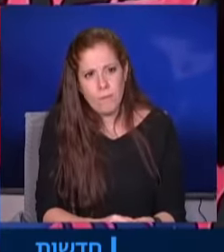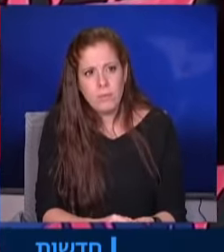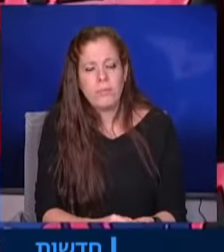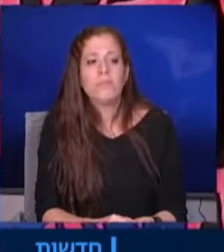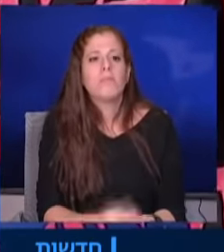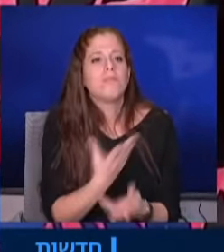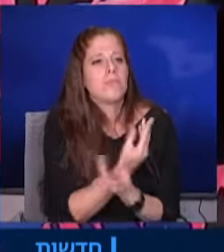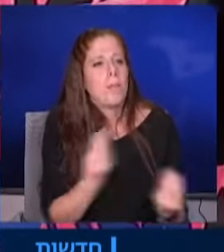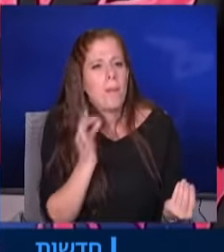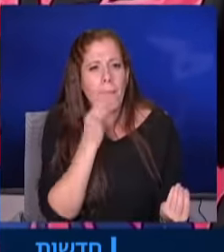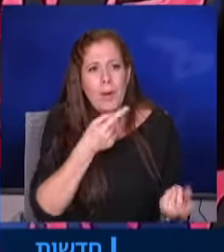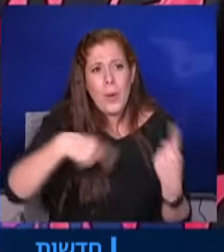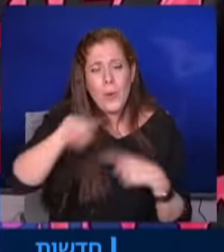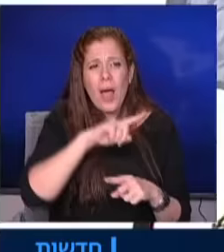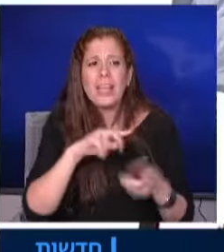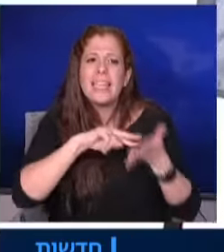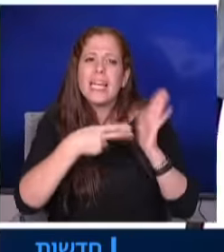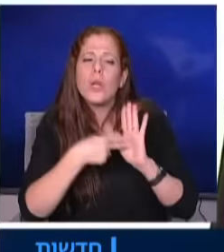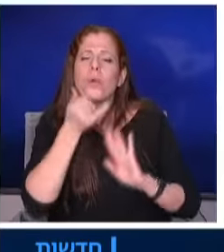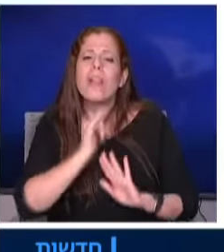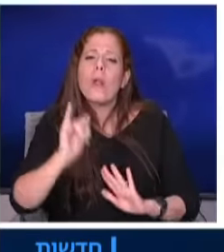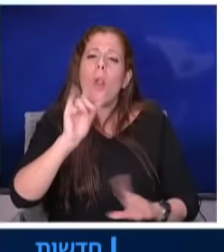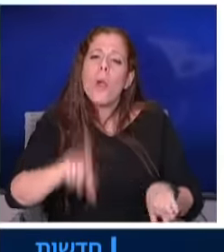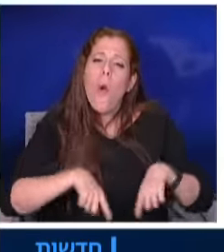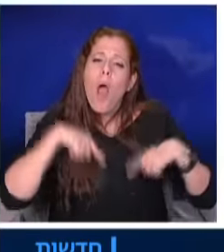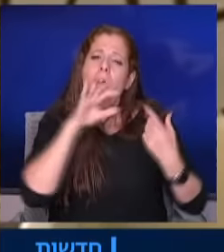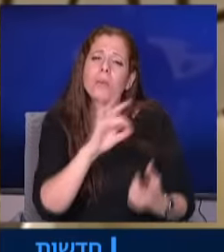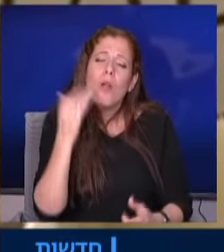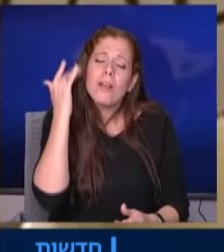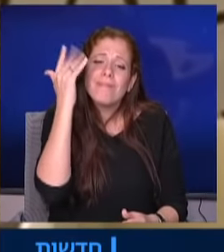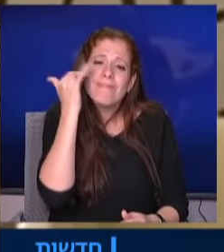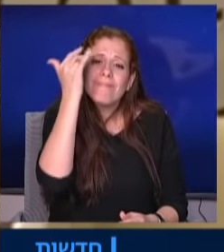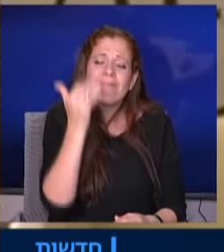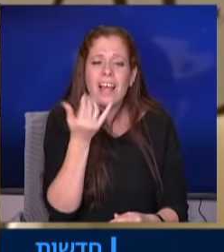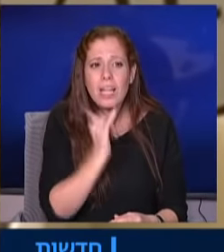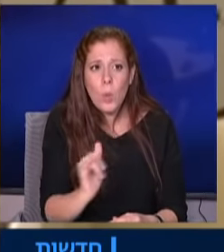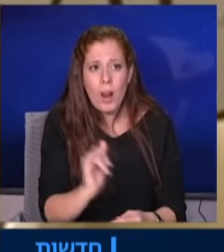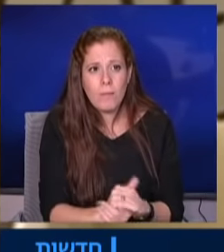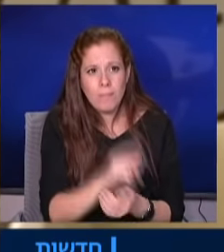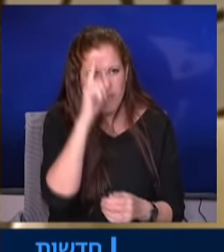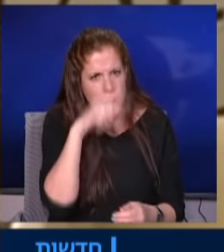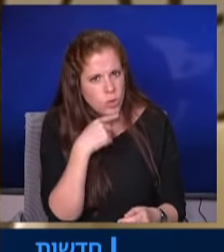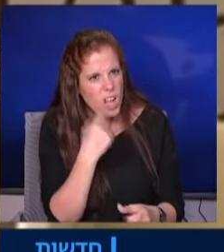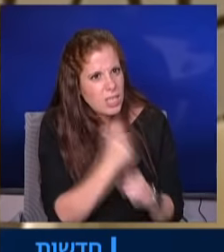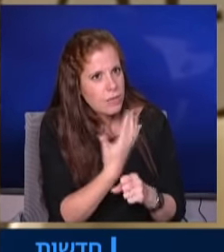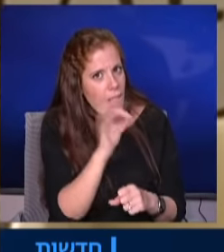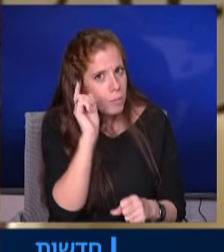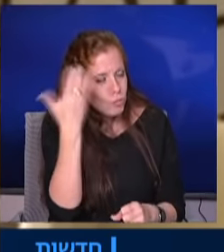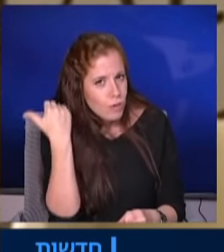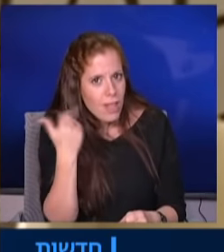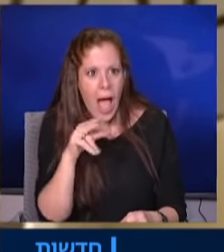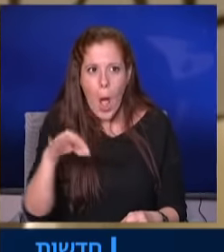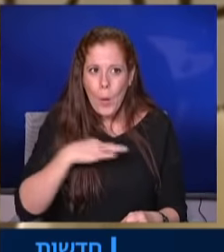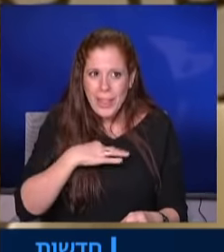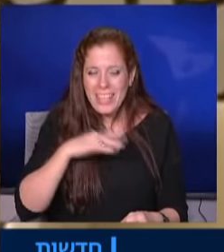מבני הנוער האלה תכננו את הטיול הזה כל חייהם. My father did this almost 50 years ago. My sister, my